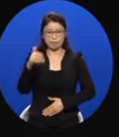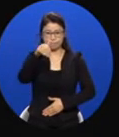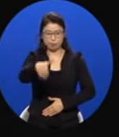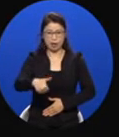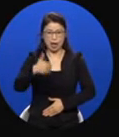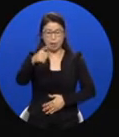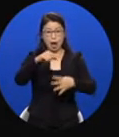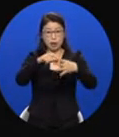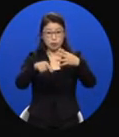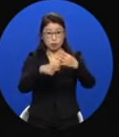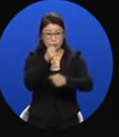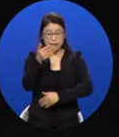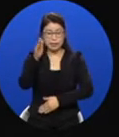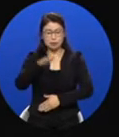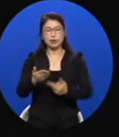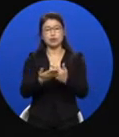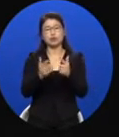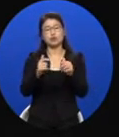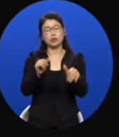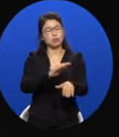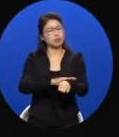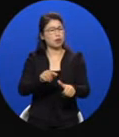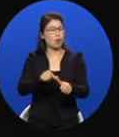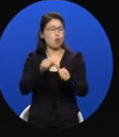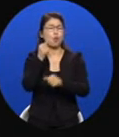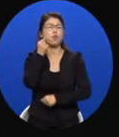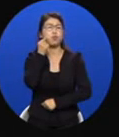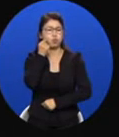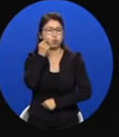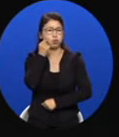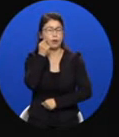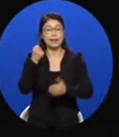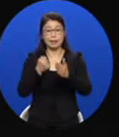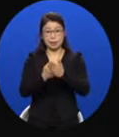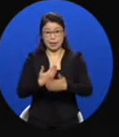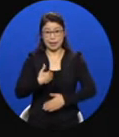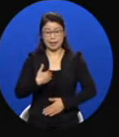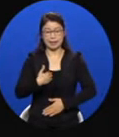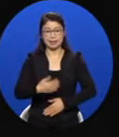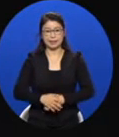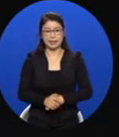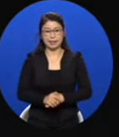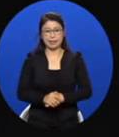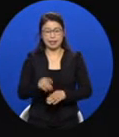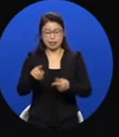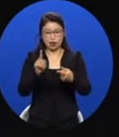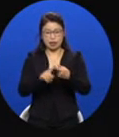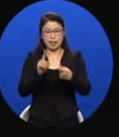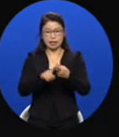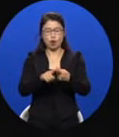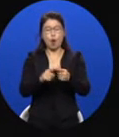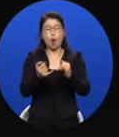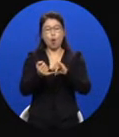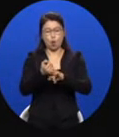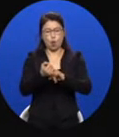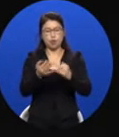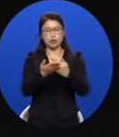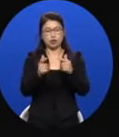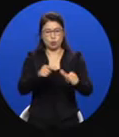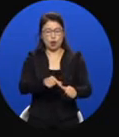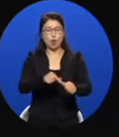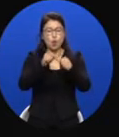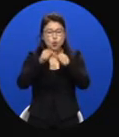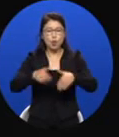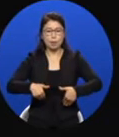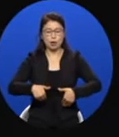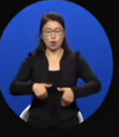프로젝트가 만들어지지만 도민들이 제대로 고용되고 있지 못합니다. 그래서 저는 주민 우선 고용제를 실시하자라고 주장을 합니다.